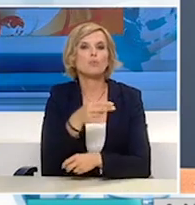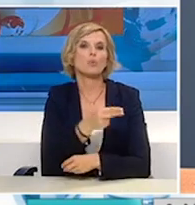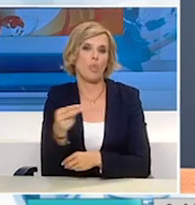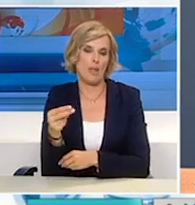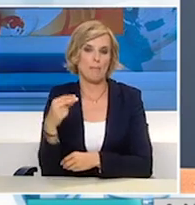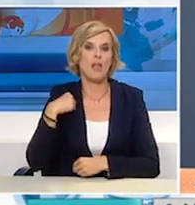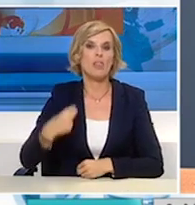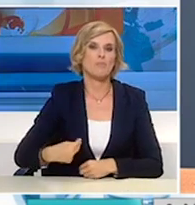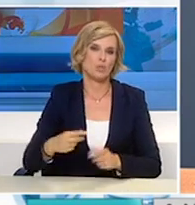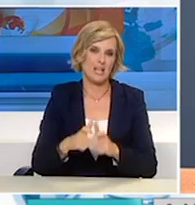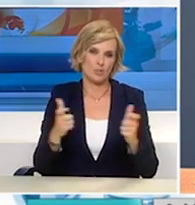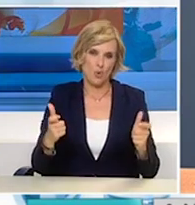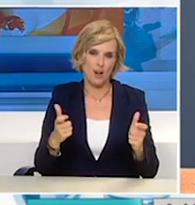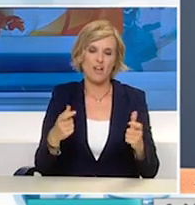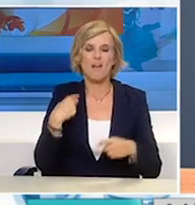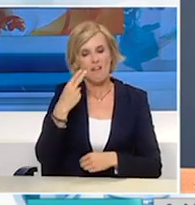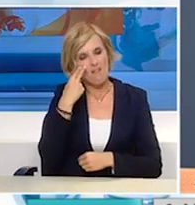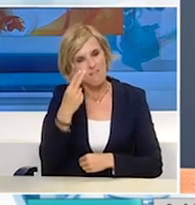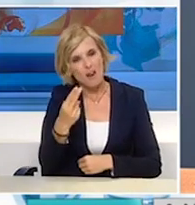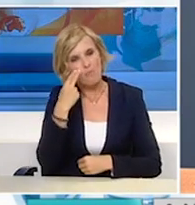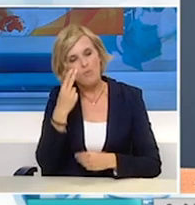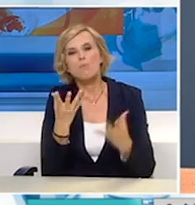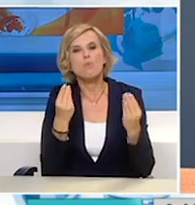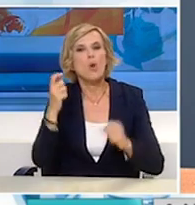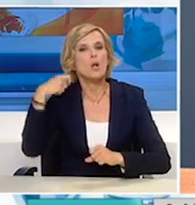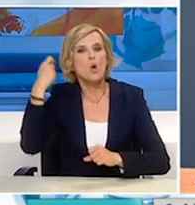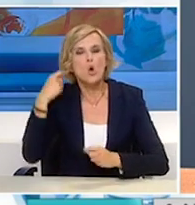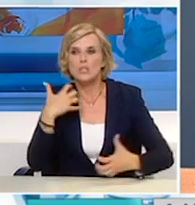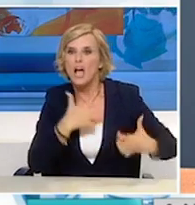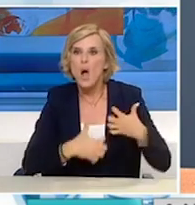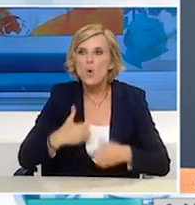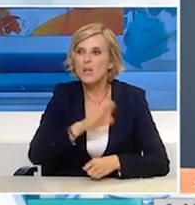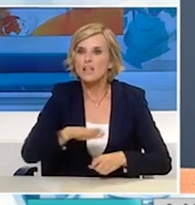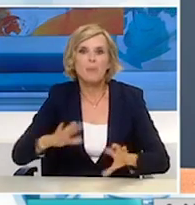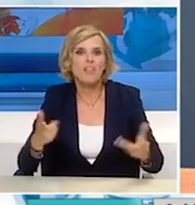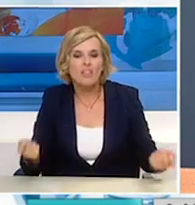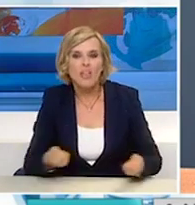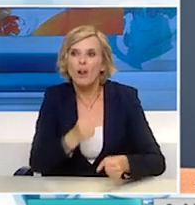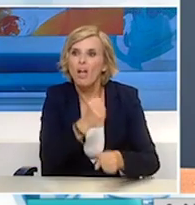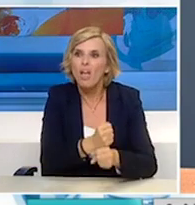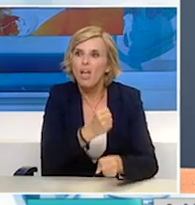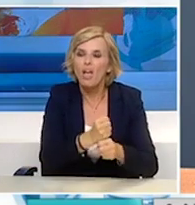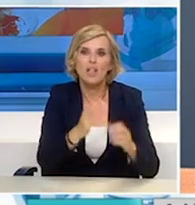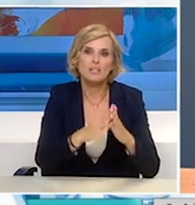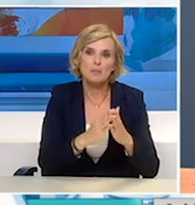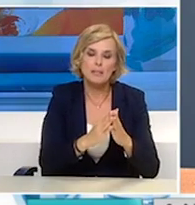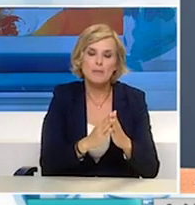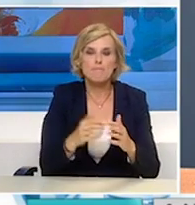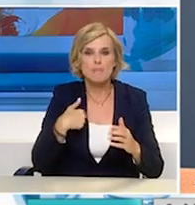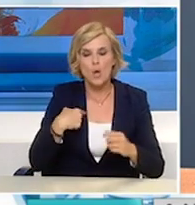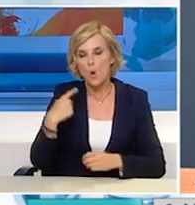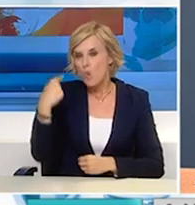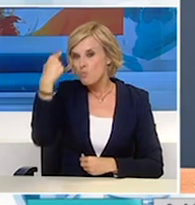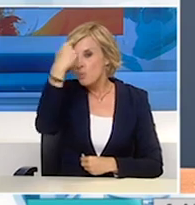πάρα πολύ κόσμο. Είδα και τις διεθνείς αναφορές σε αυτό το θέμα. Και νομίζω έβαλα τη δικιά μου